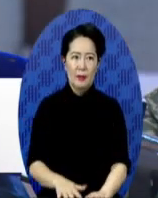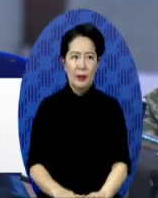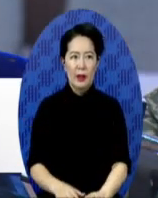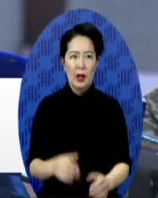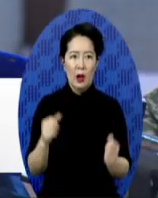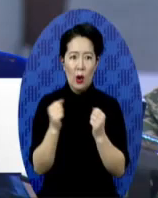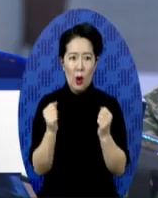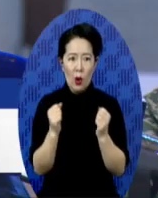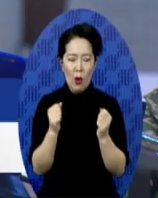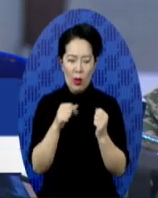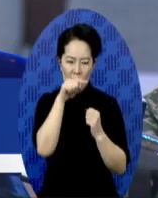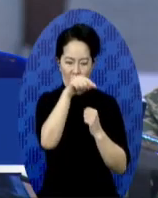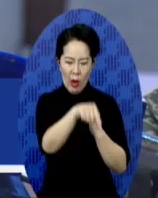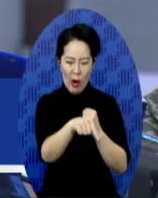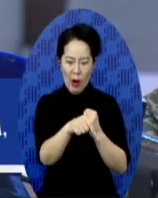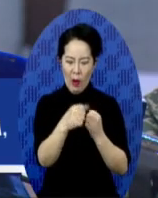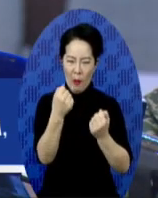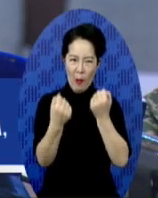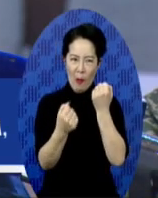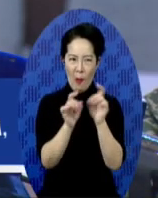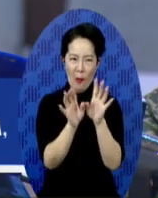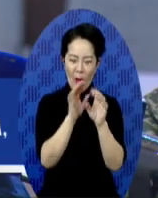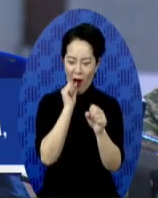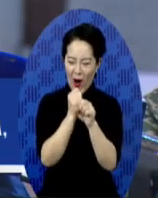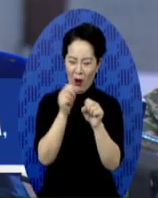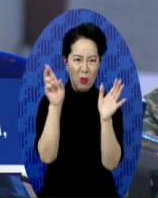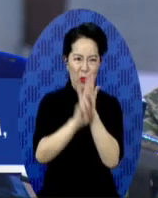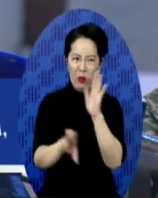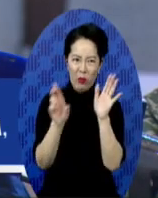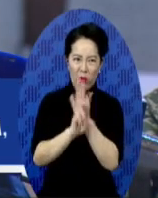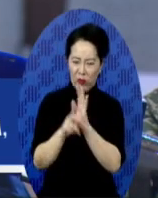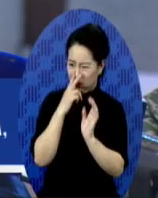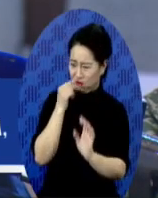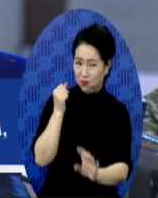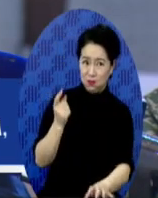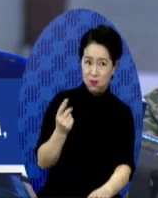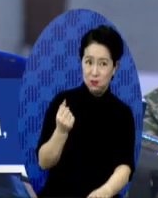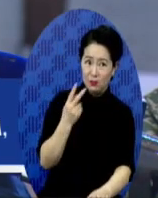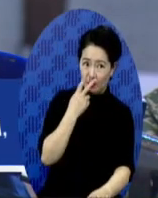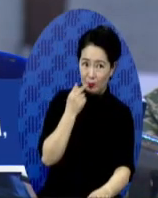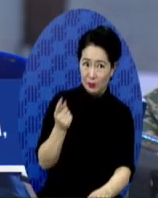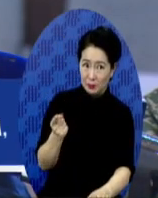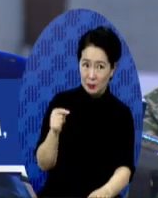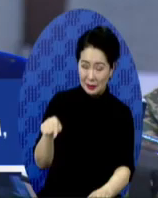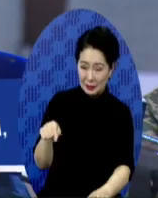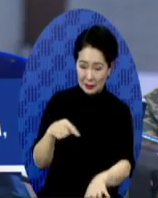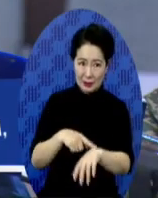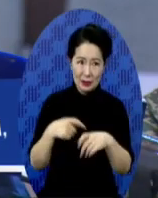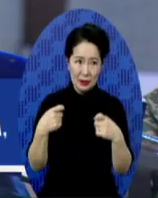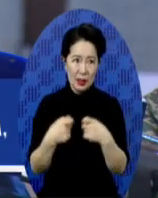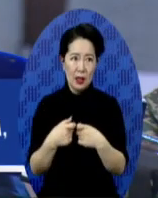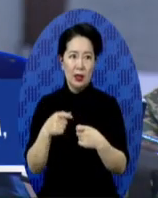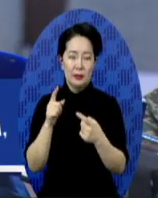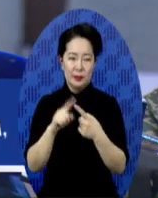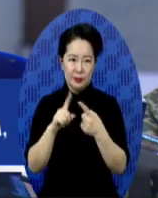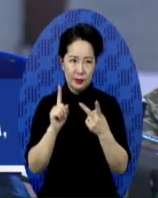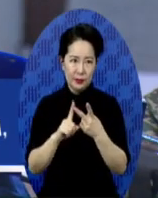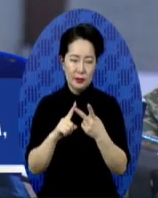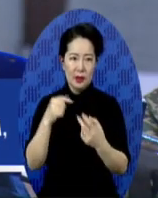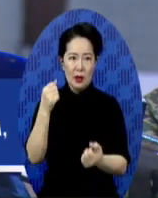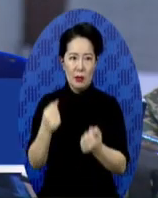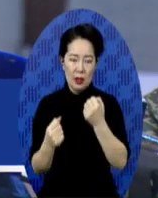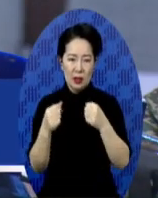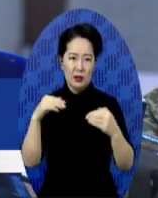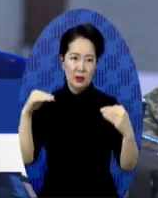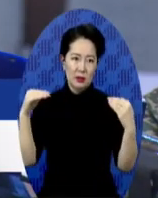тэнд ямарч техник ажиллах болцоогүй, ажил үр гүйцэтгэх болцоогүй байгаа тохиолдолд ийм үедээр нь тэгээд дээрэс нь тээврийн